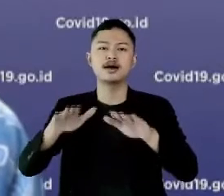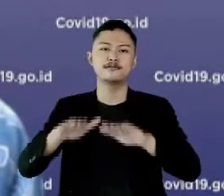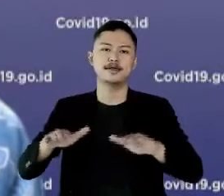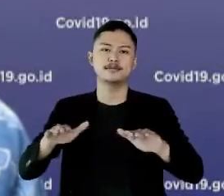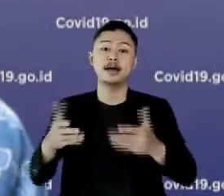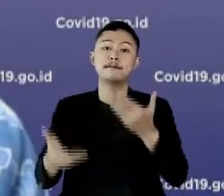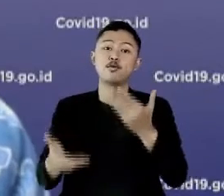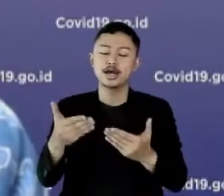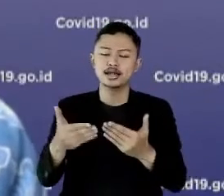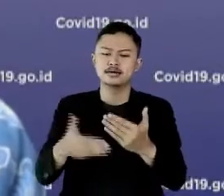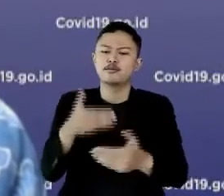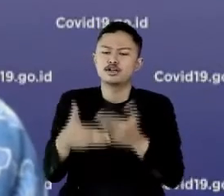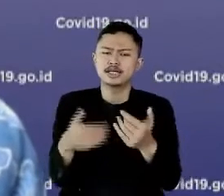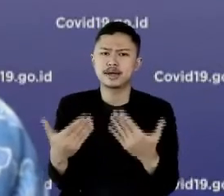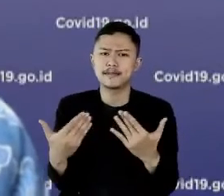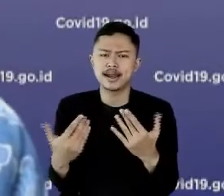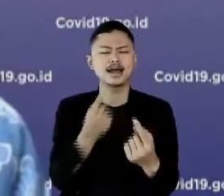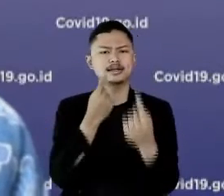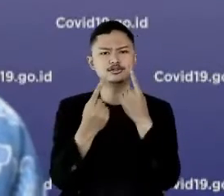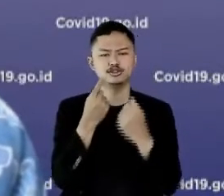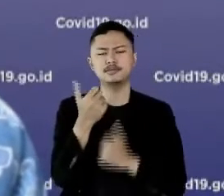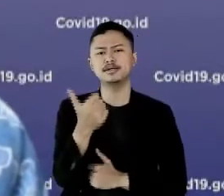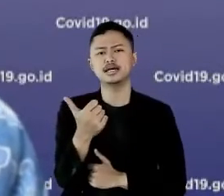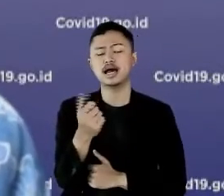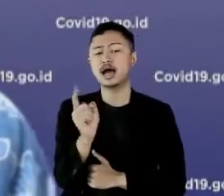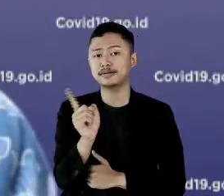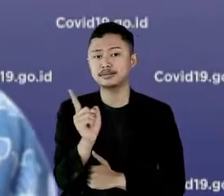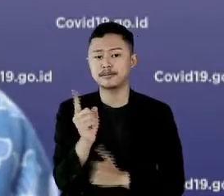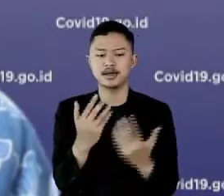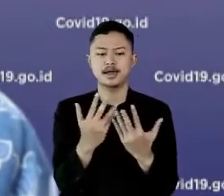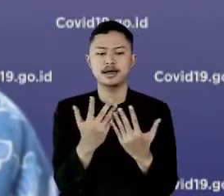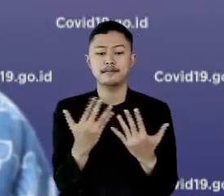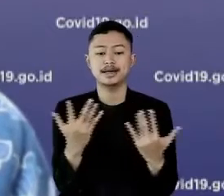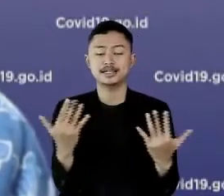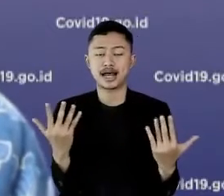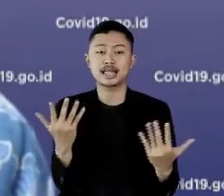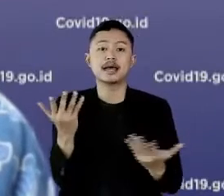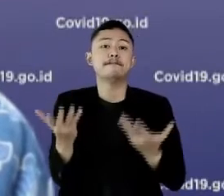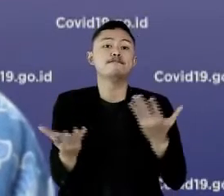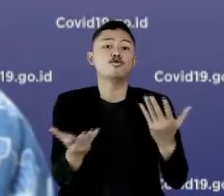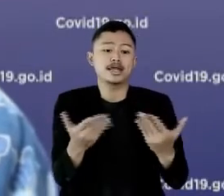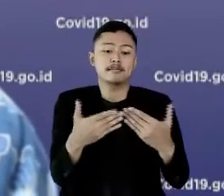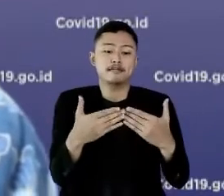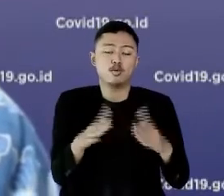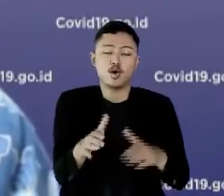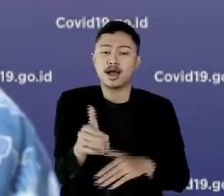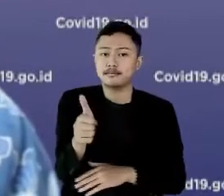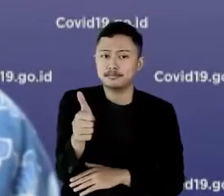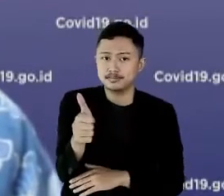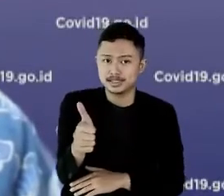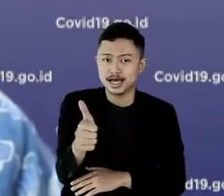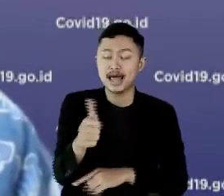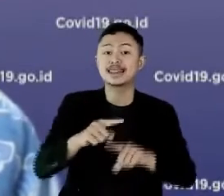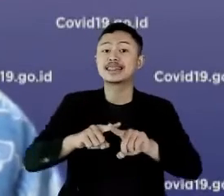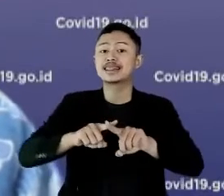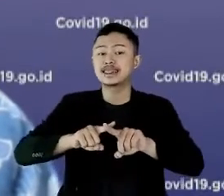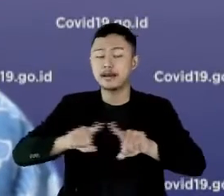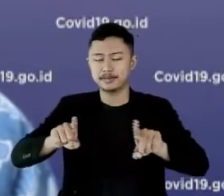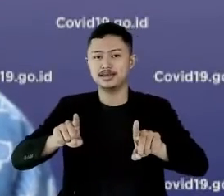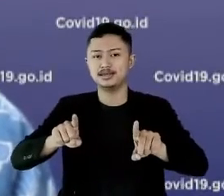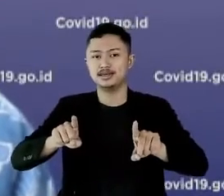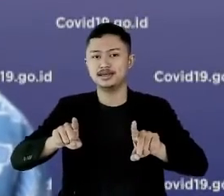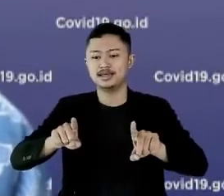kita bisa bahas yang perlu dilakukan supaya mobilitasnya bisa dilonggarkan seiring